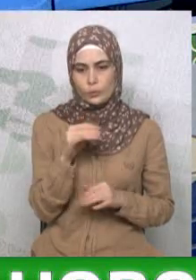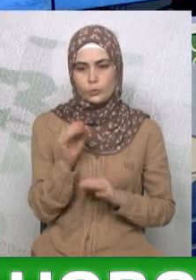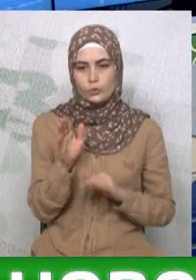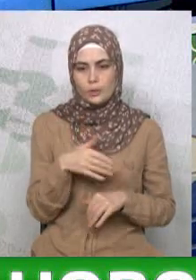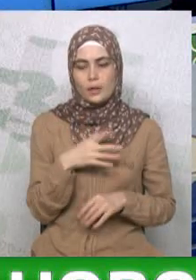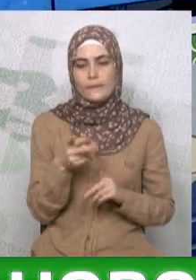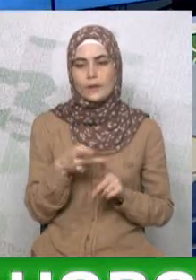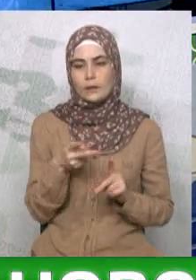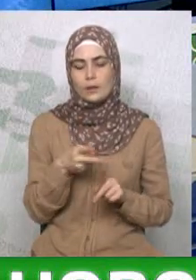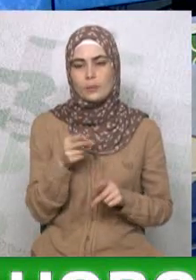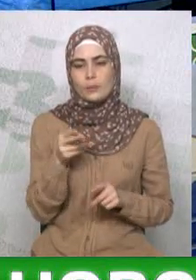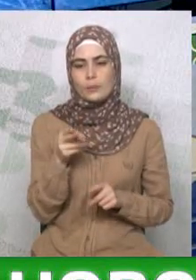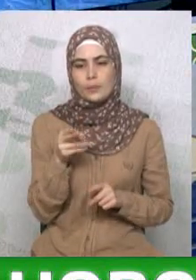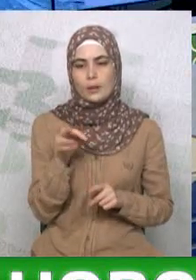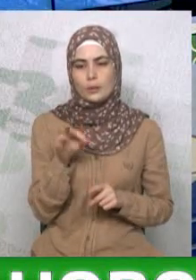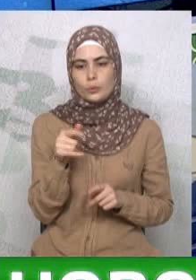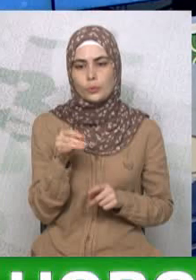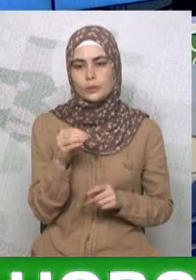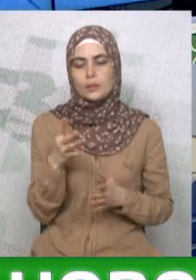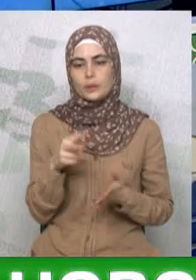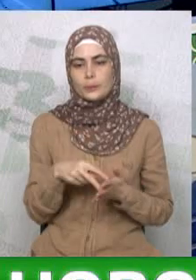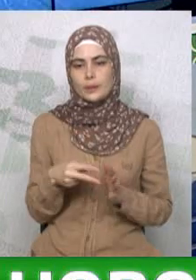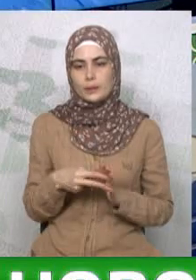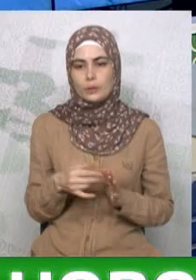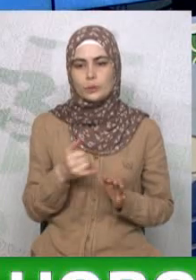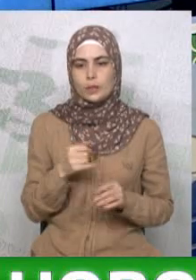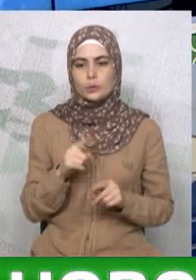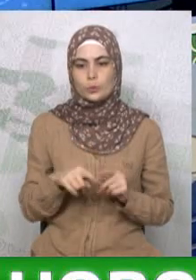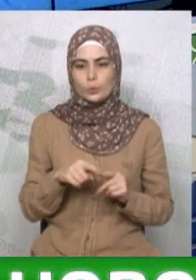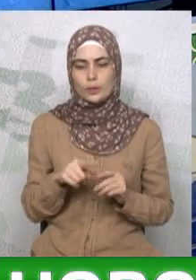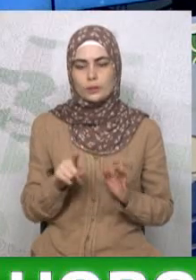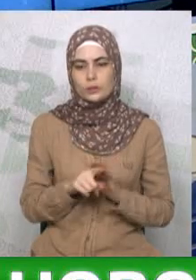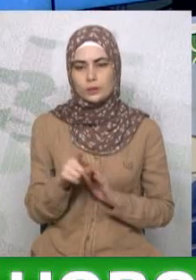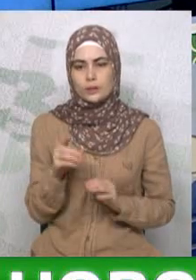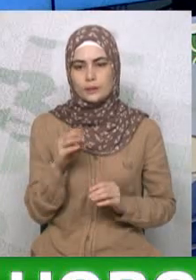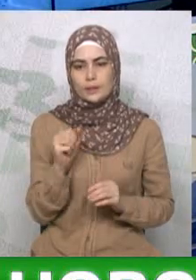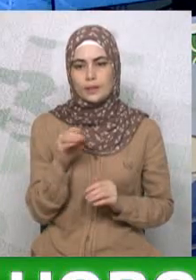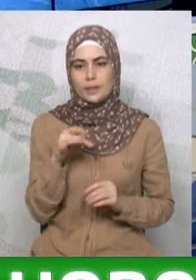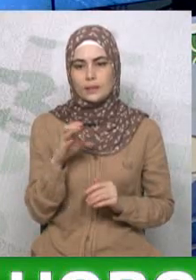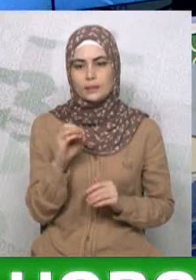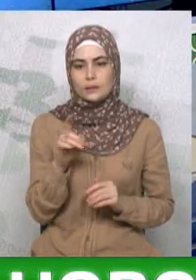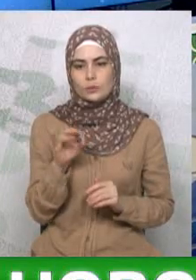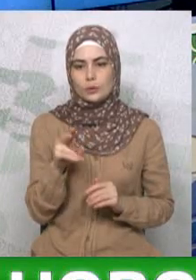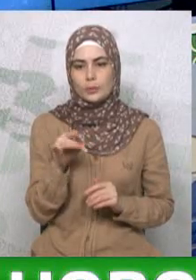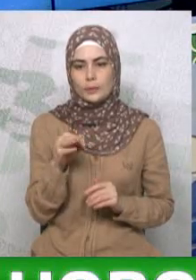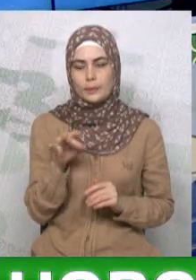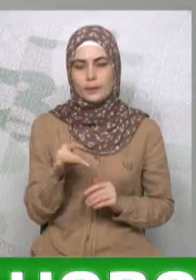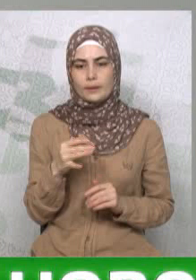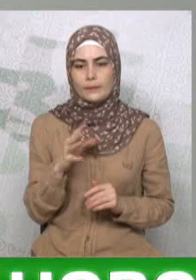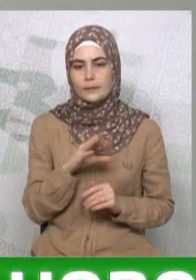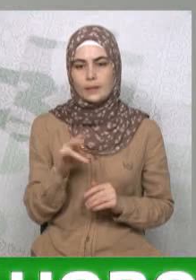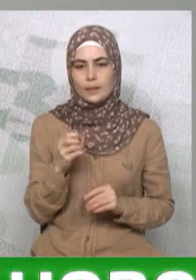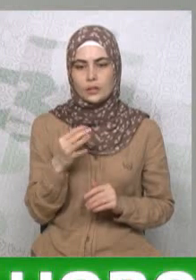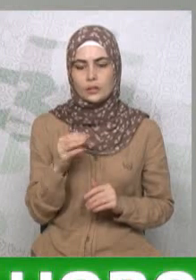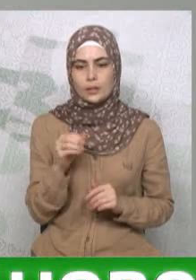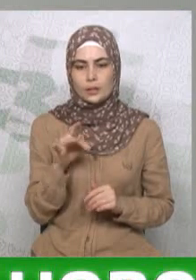полугодие? На второе полугодие у нас скоро начинается театральный сезон премьер. Все наши театры нам